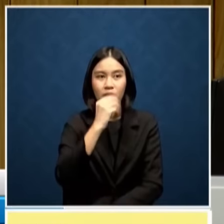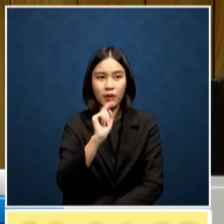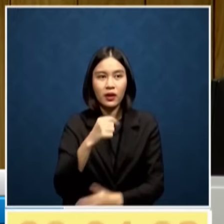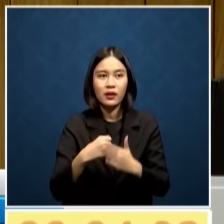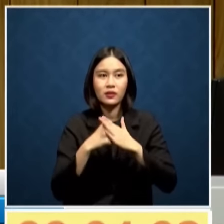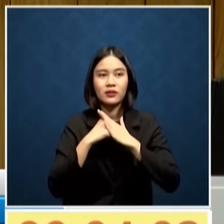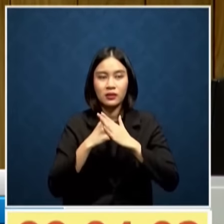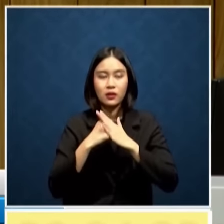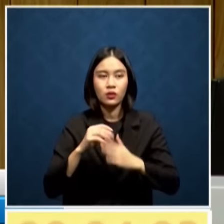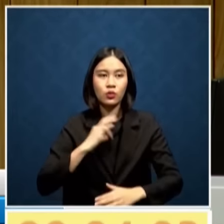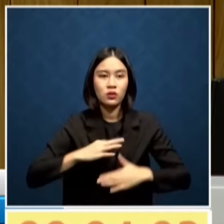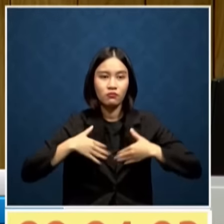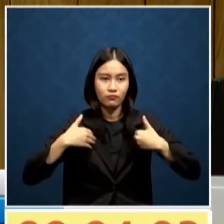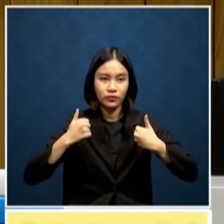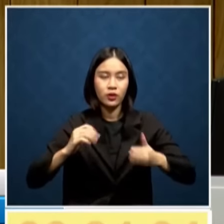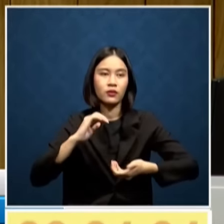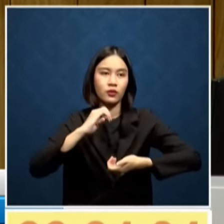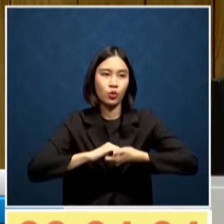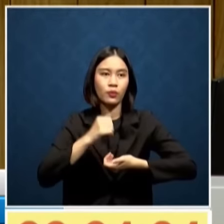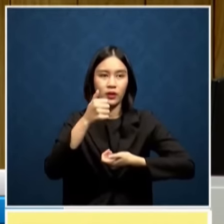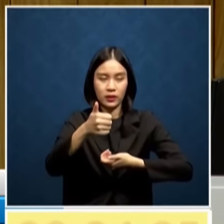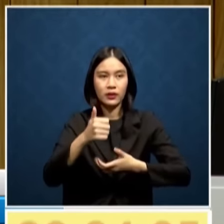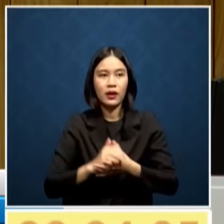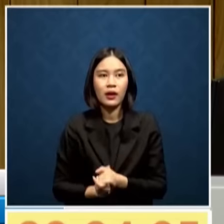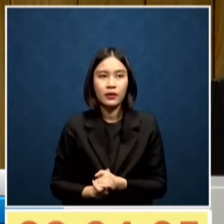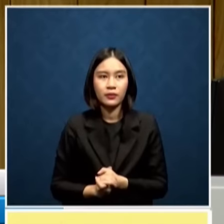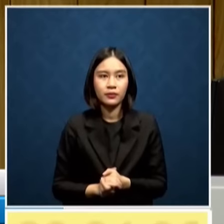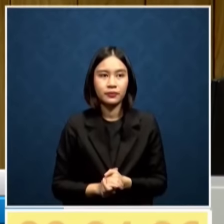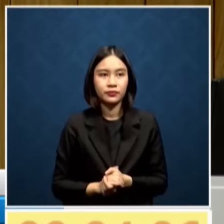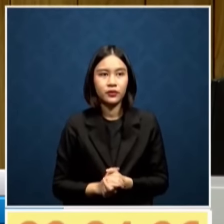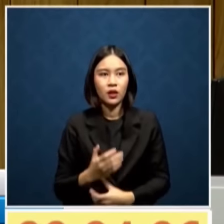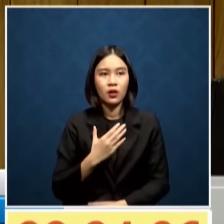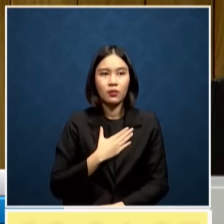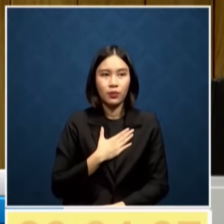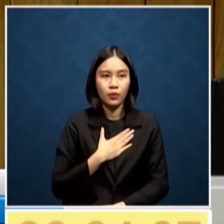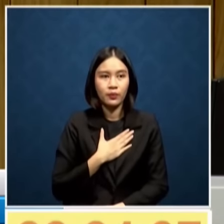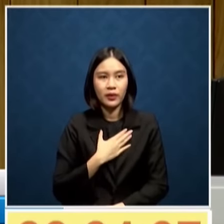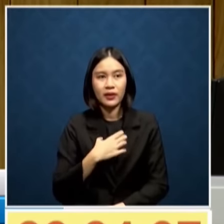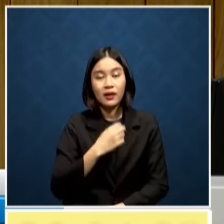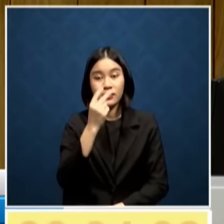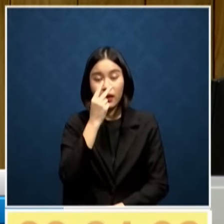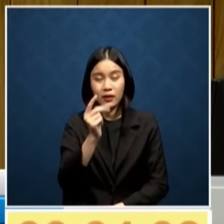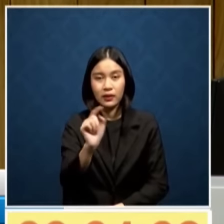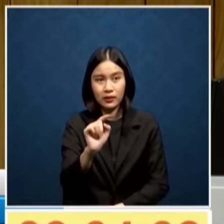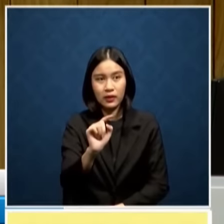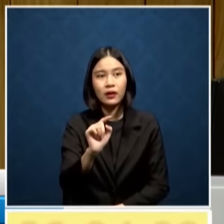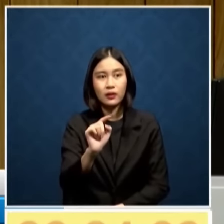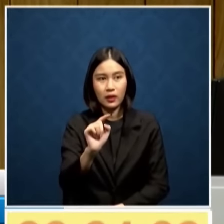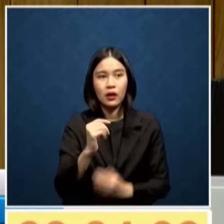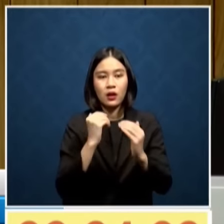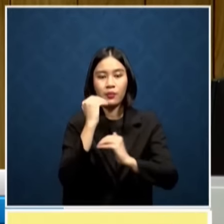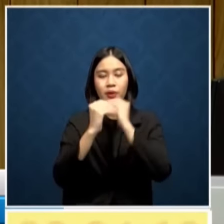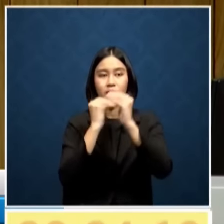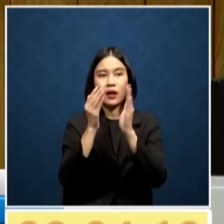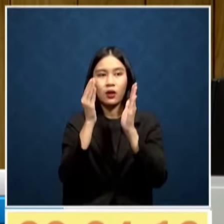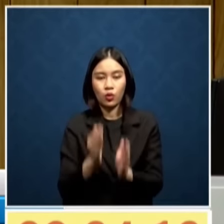นเองเขาก็ยินดีที่จะมาร่วมมือกับเราในหลายๆเรื่องที่ทำได้ผมเองอยากเห็นภาพนี้ว่าเราสามารถพัฒน